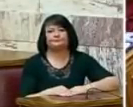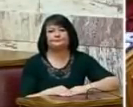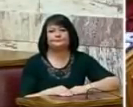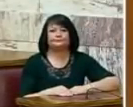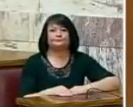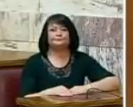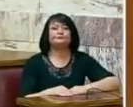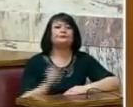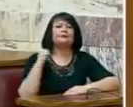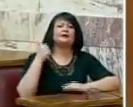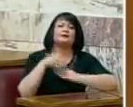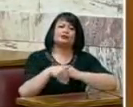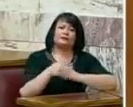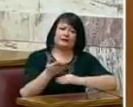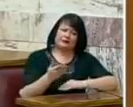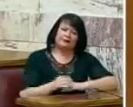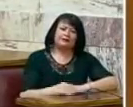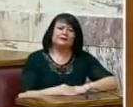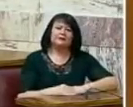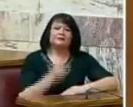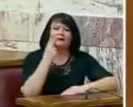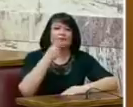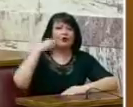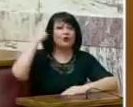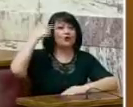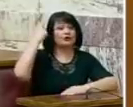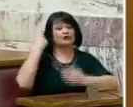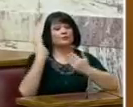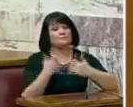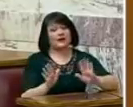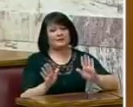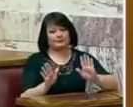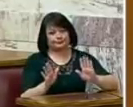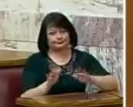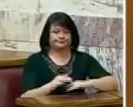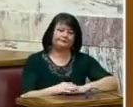Χθες το βράδυ είδα ένα όνειρο.